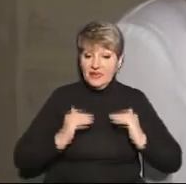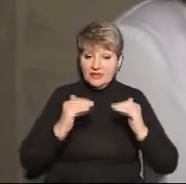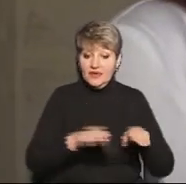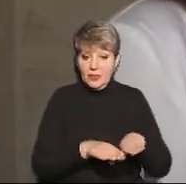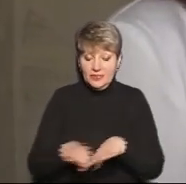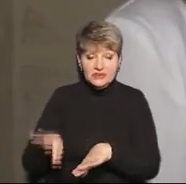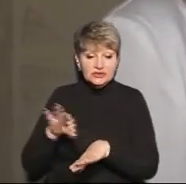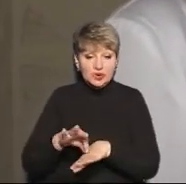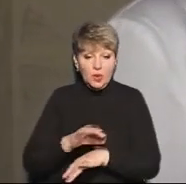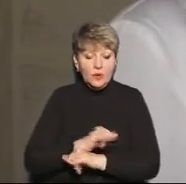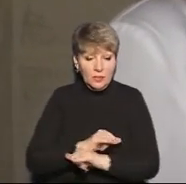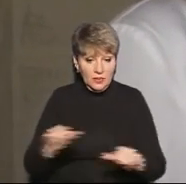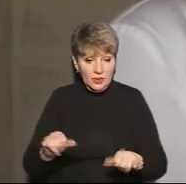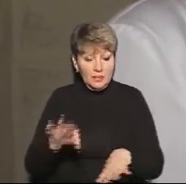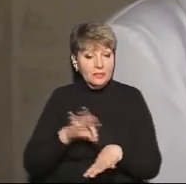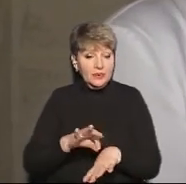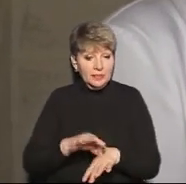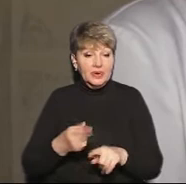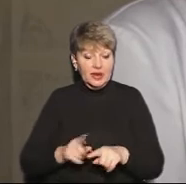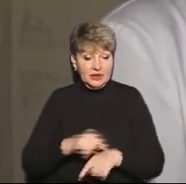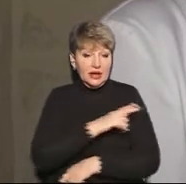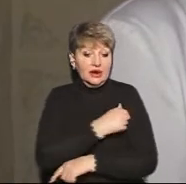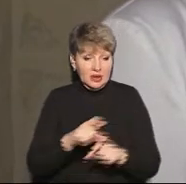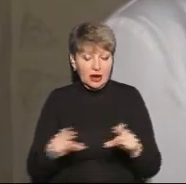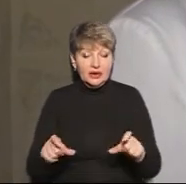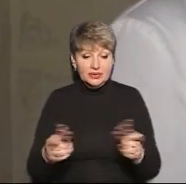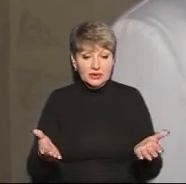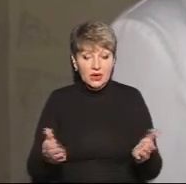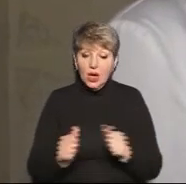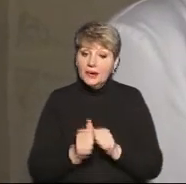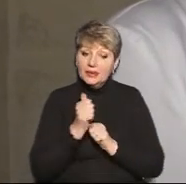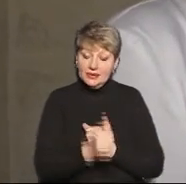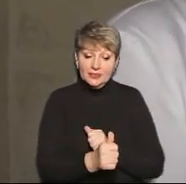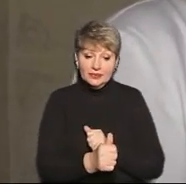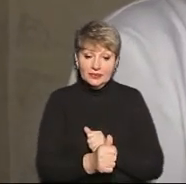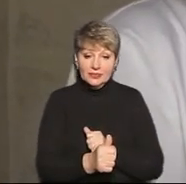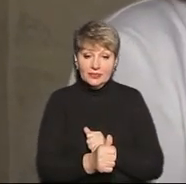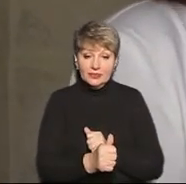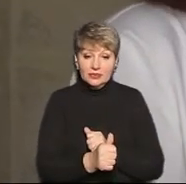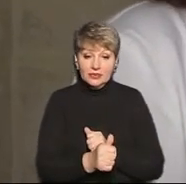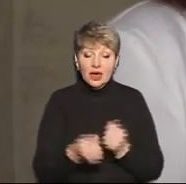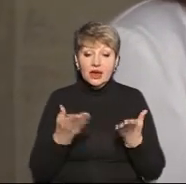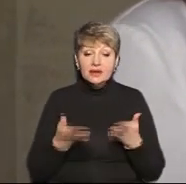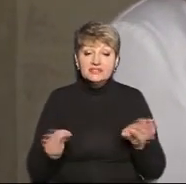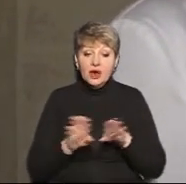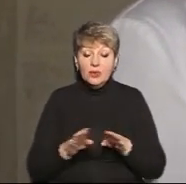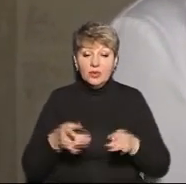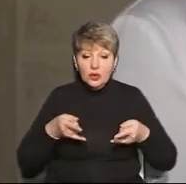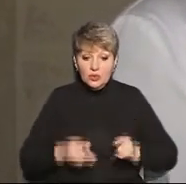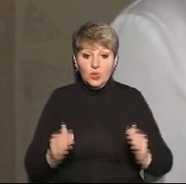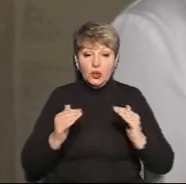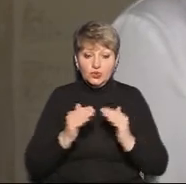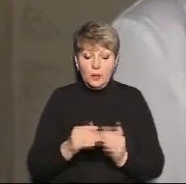рівень інфікування пацієнтів цієї лікарні. Крім того, з закриттям пологового